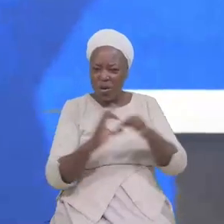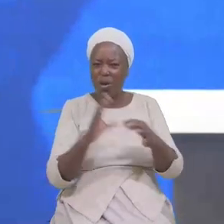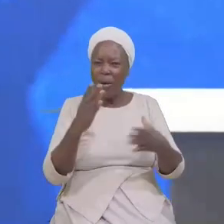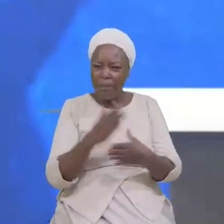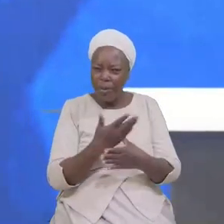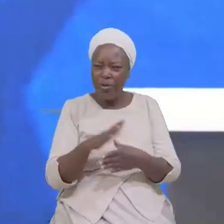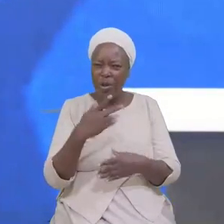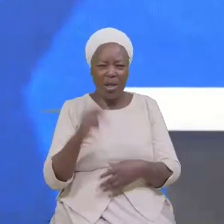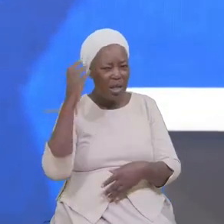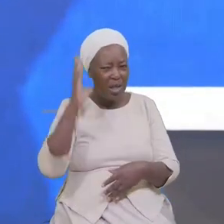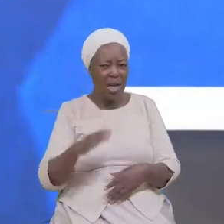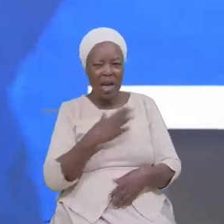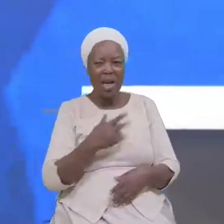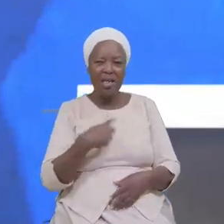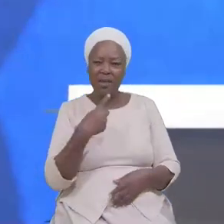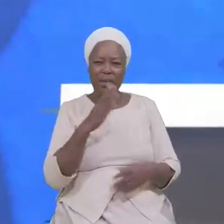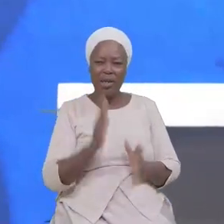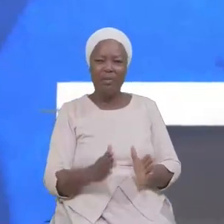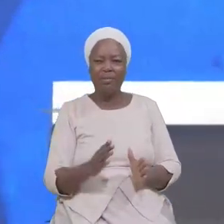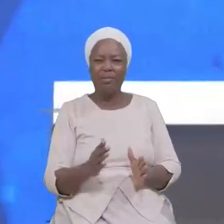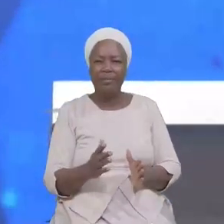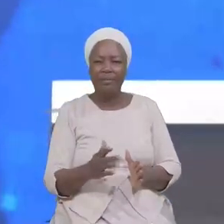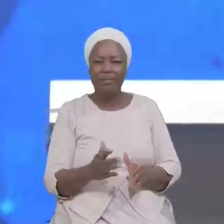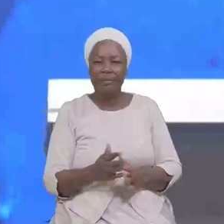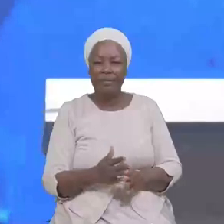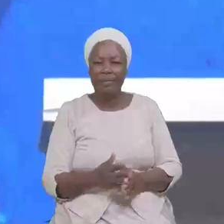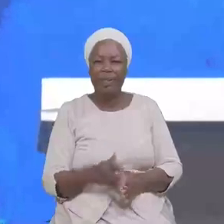entre celui qui écoute et celui qui parle.